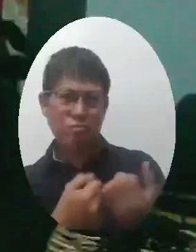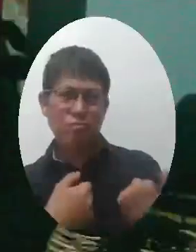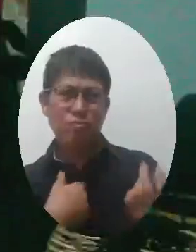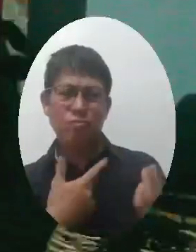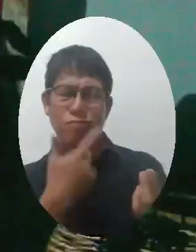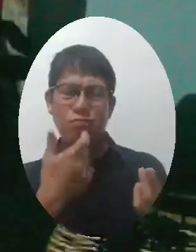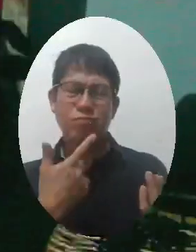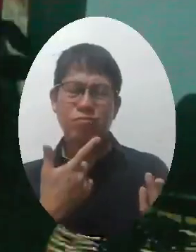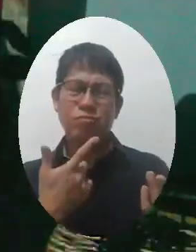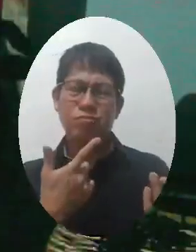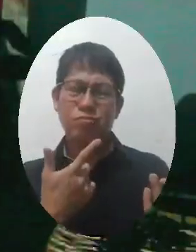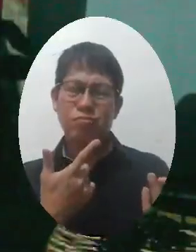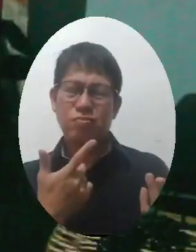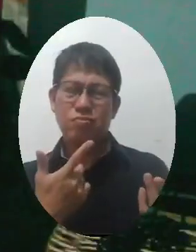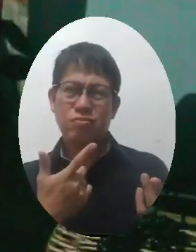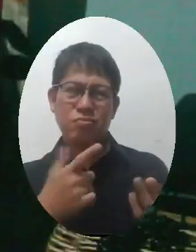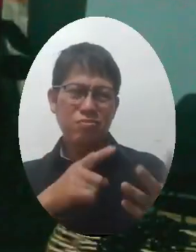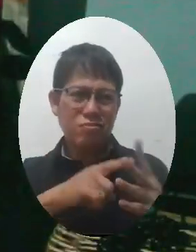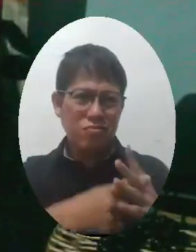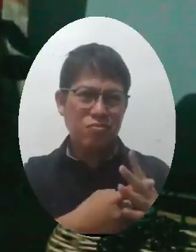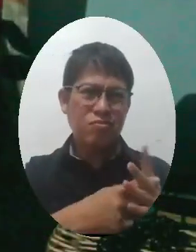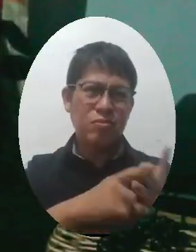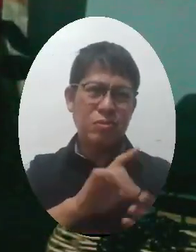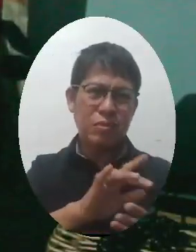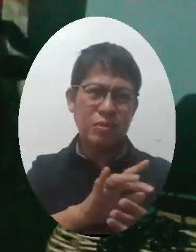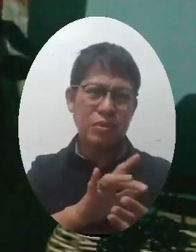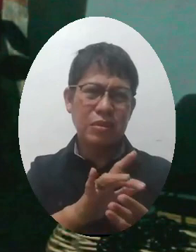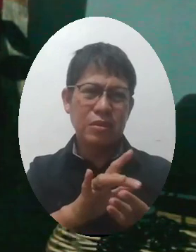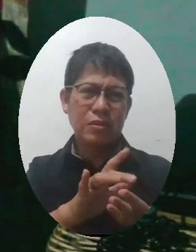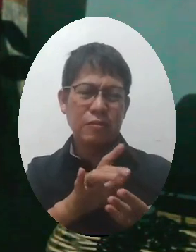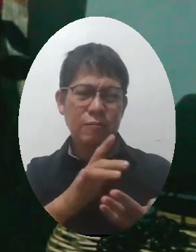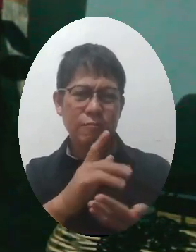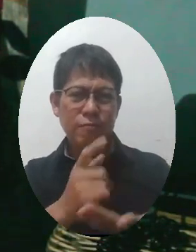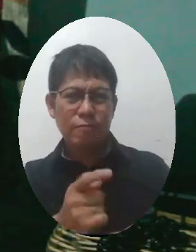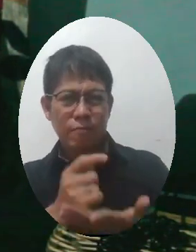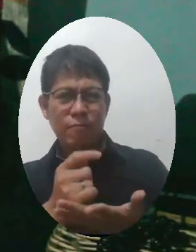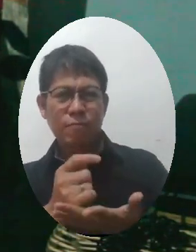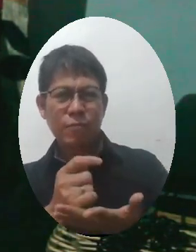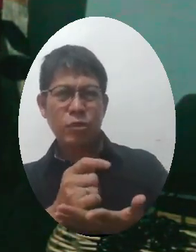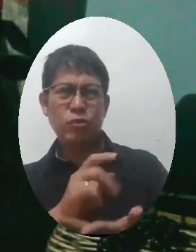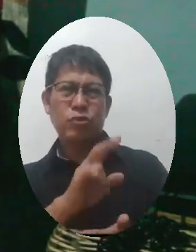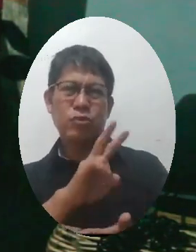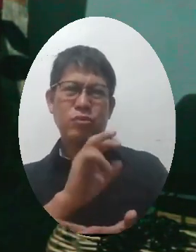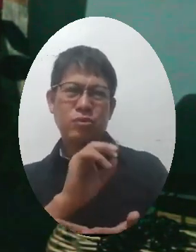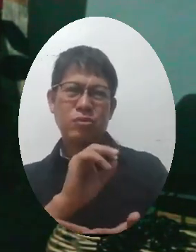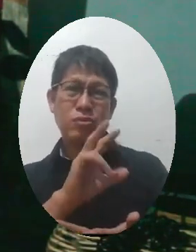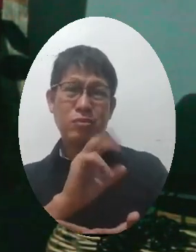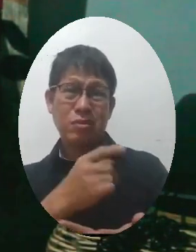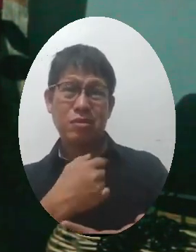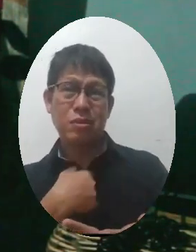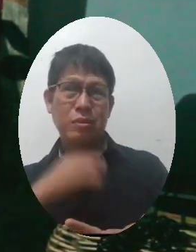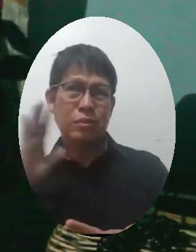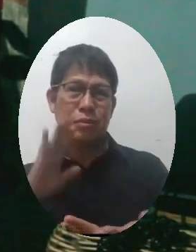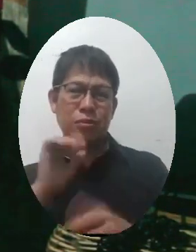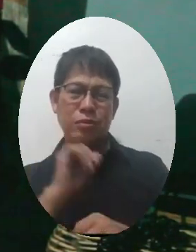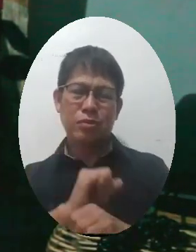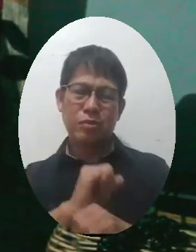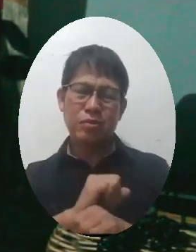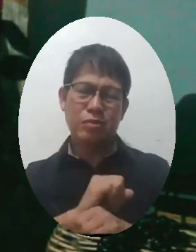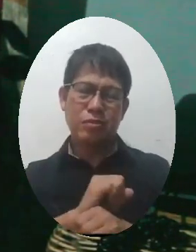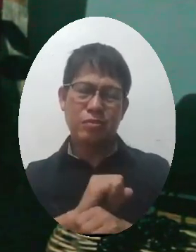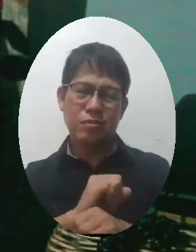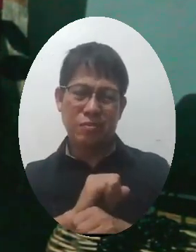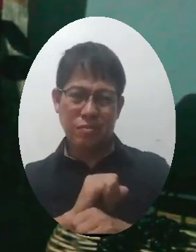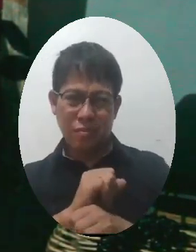hanggang maintenance simula nung 2020. Kasi 2020, nagtatrabaho pa